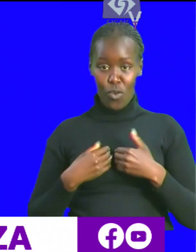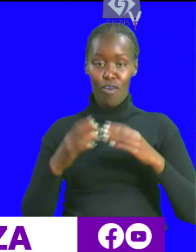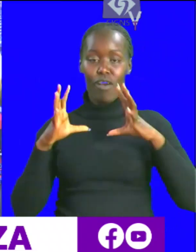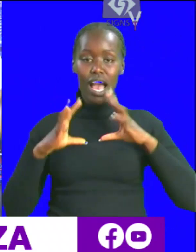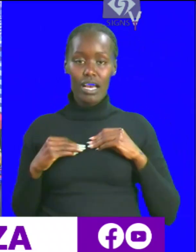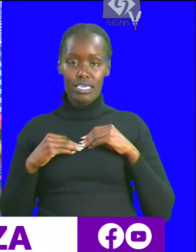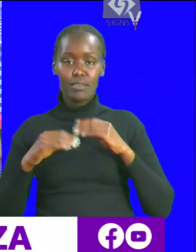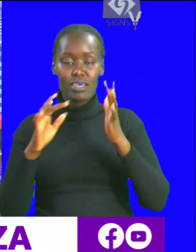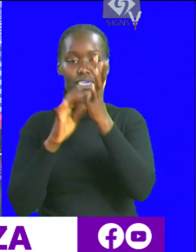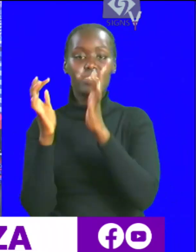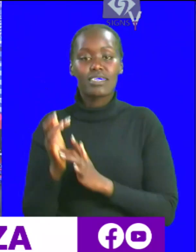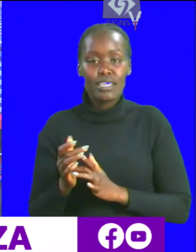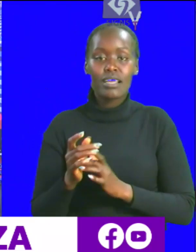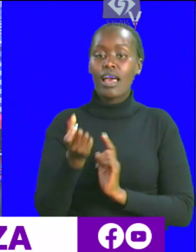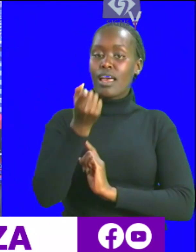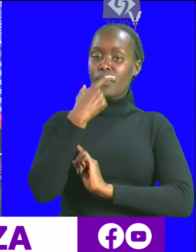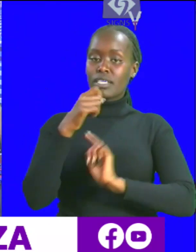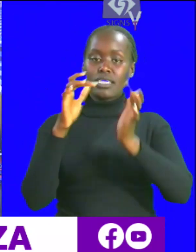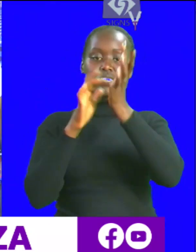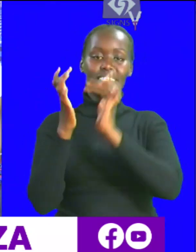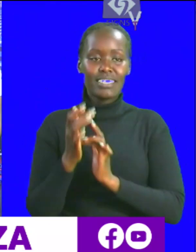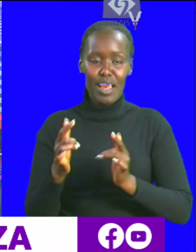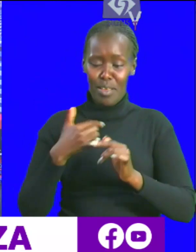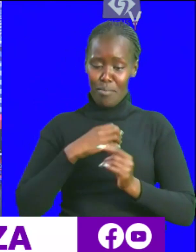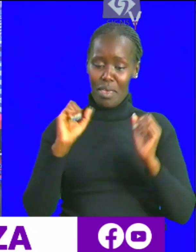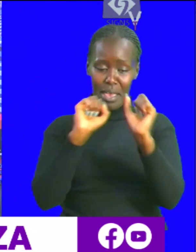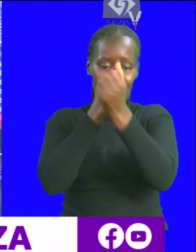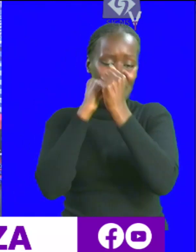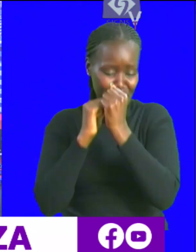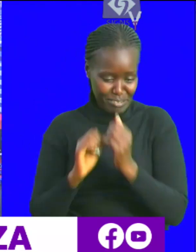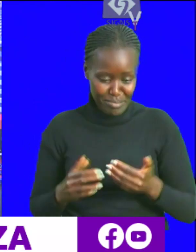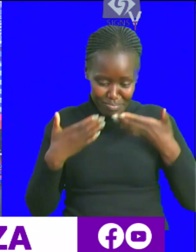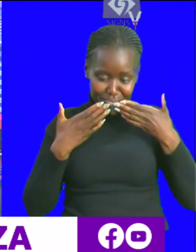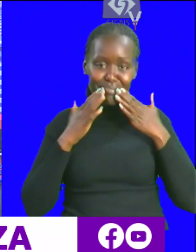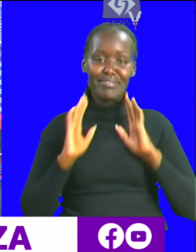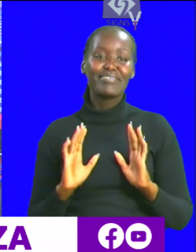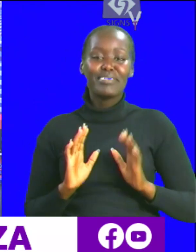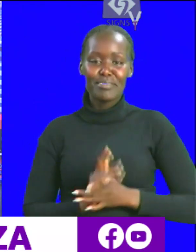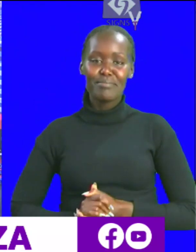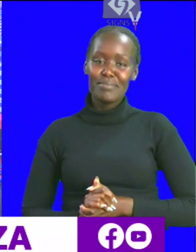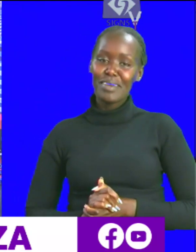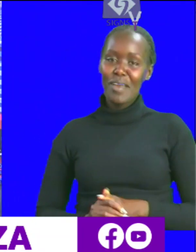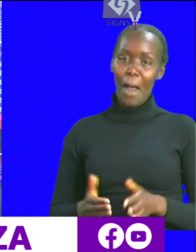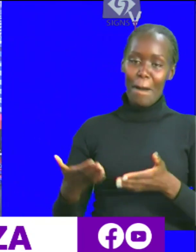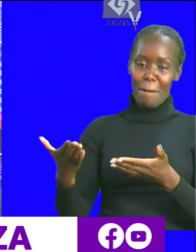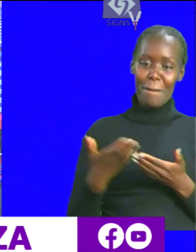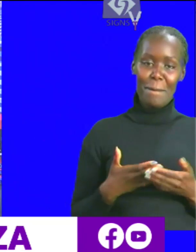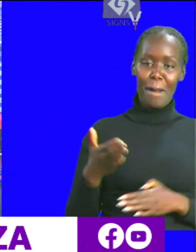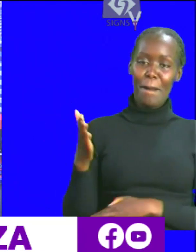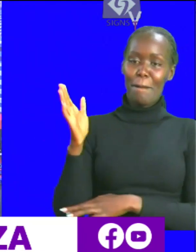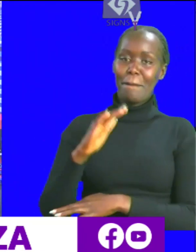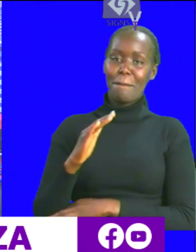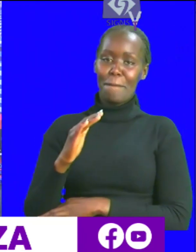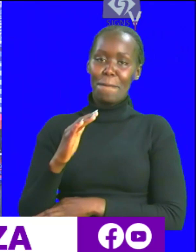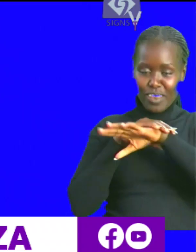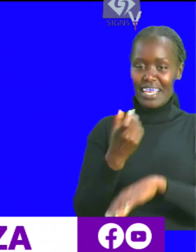magoti. Unaona? After hapo kuna Hana. Bibi ya Eli. Alipata mtoto,